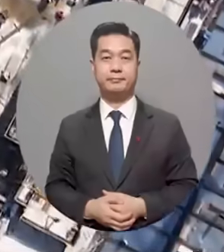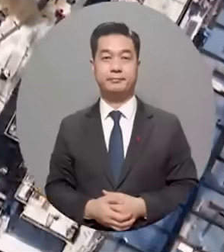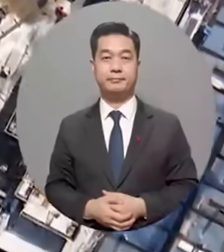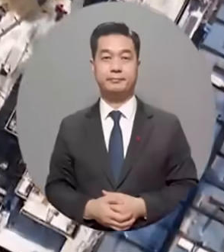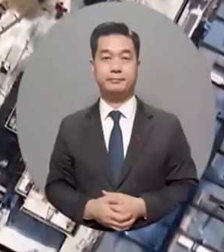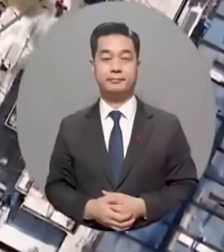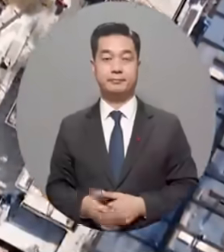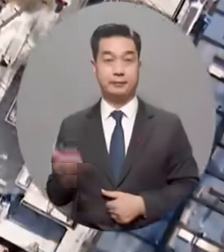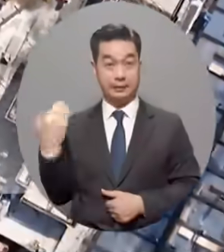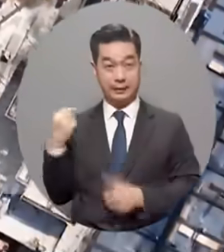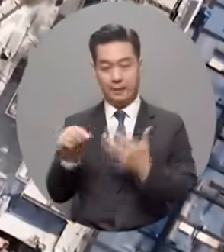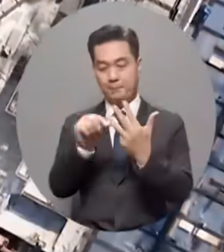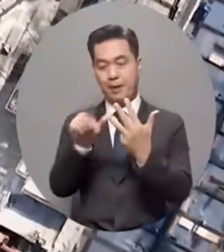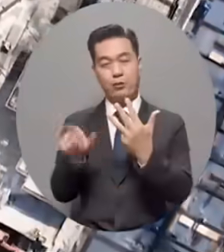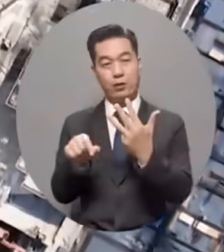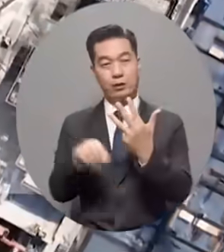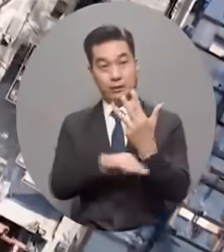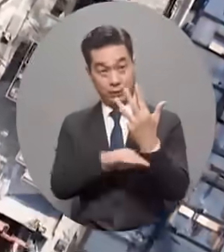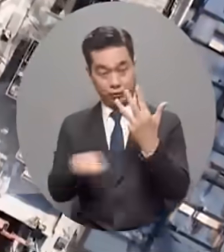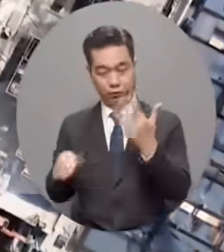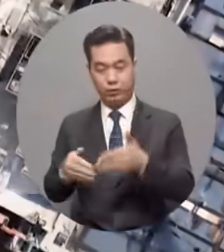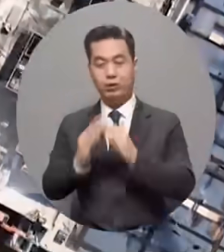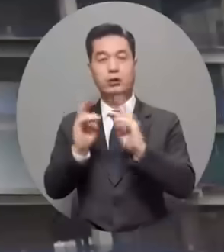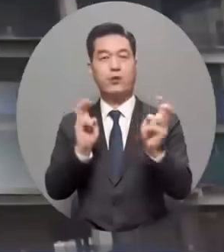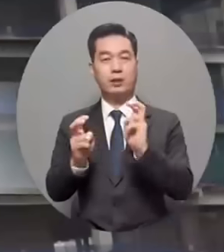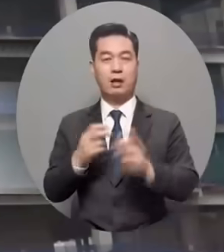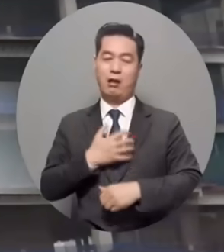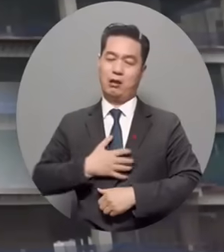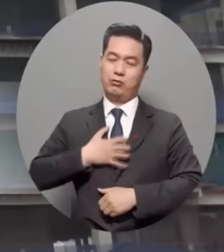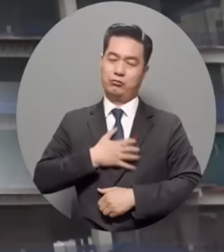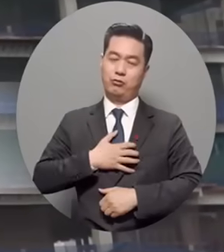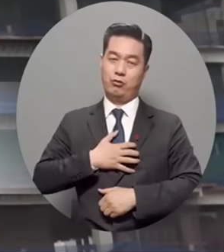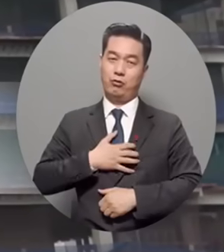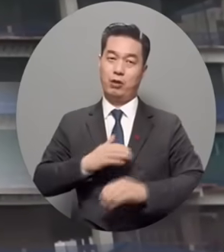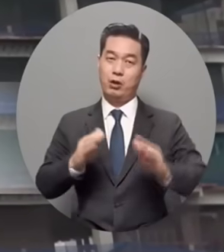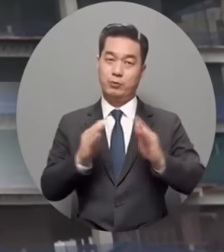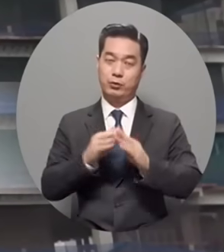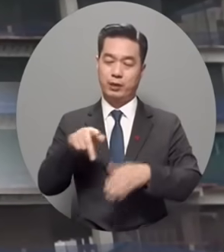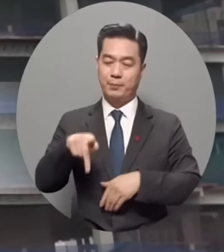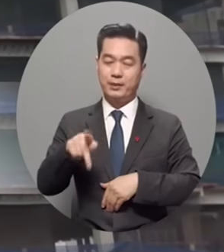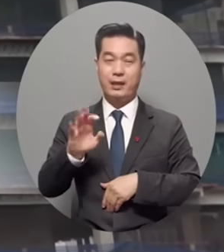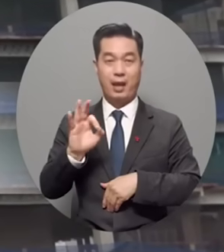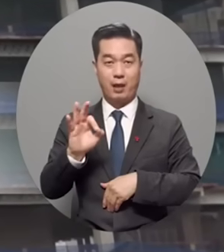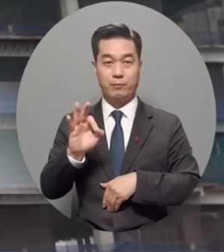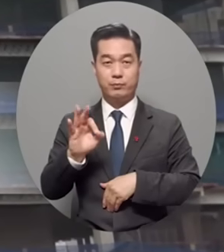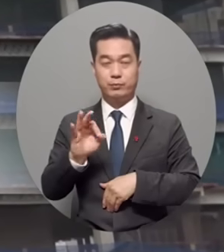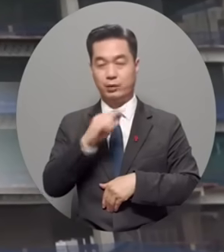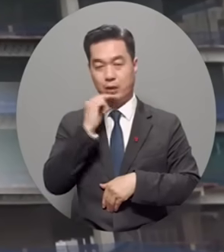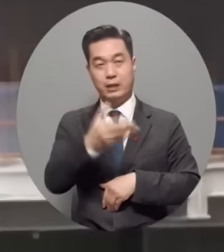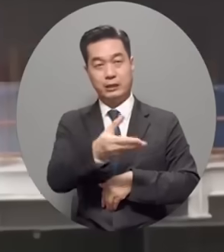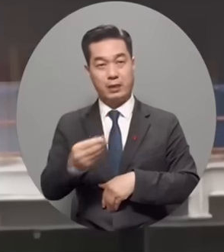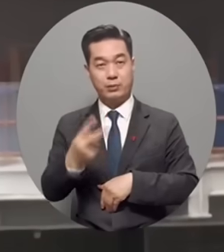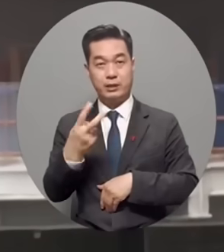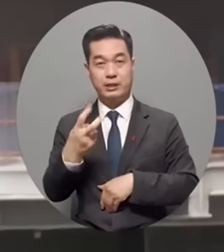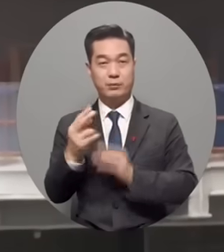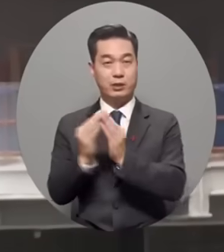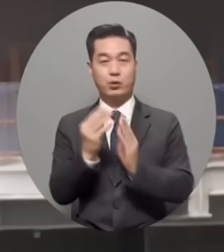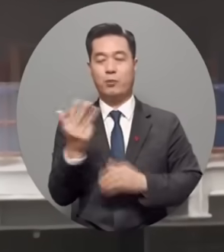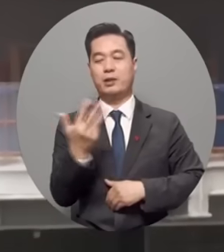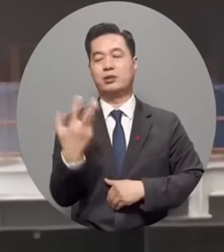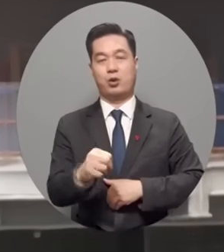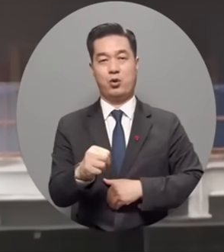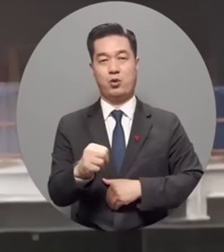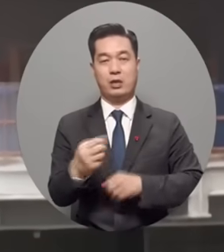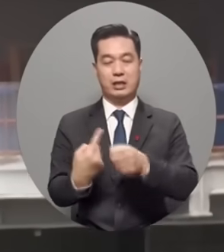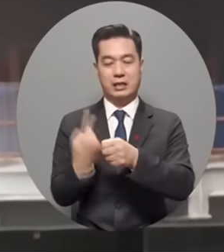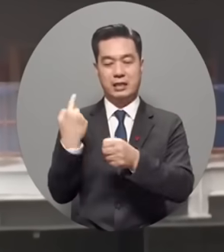지난 8월 기준 건설사들이 떠안을 우려가 있는 부동산 PF 우발 채무는 약 22조 8천억 원. 지난해